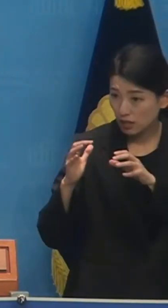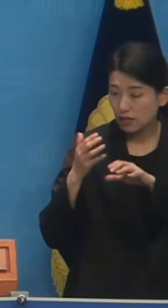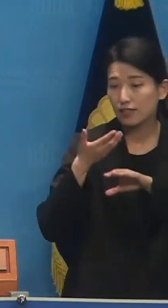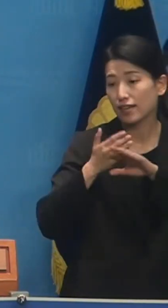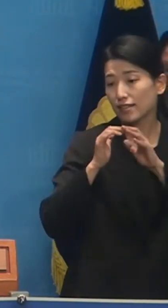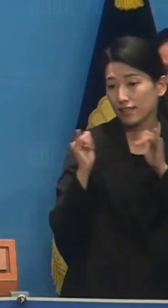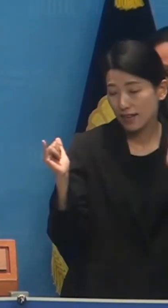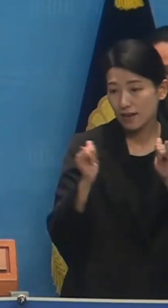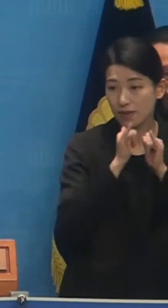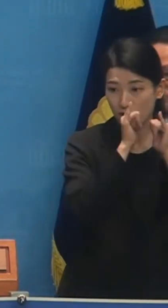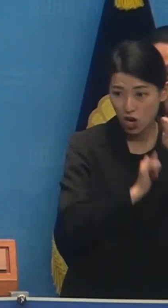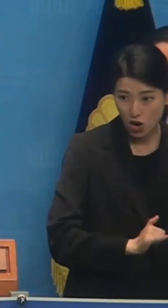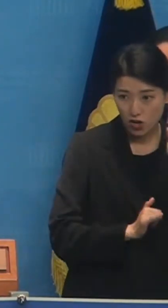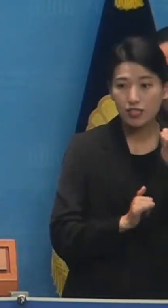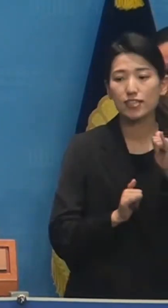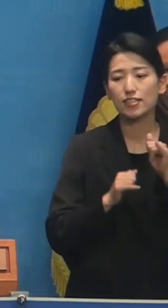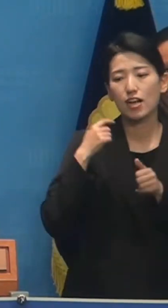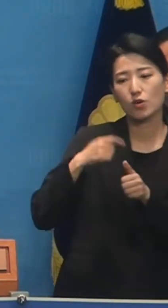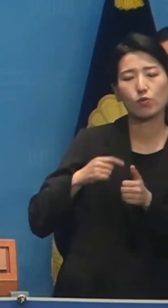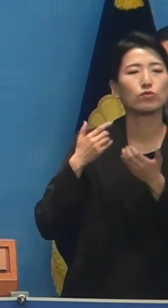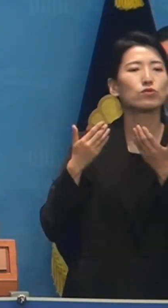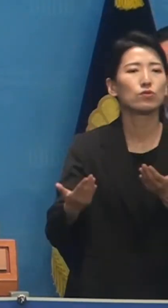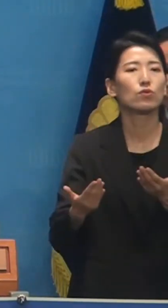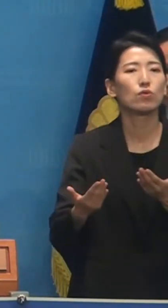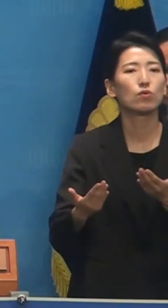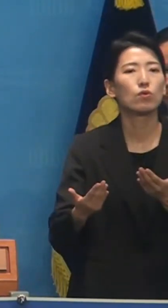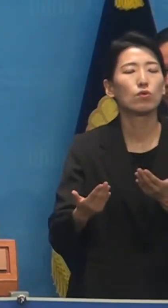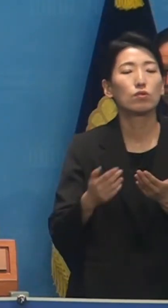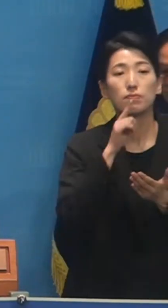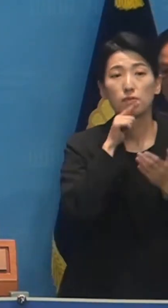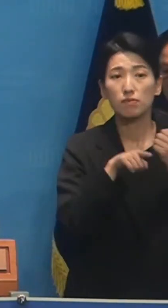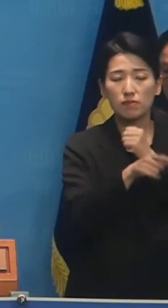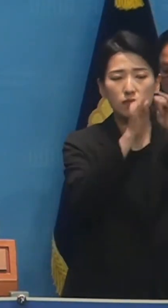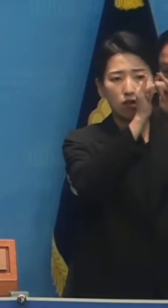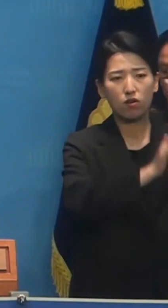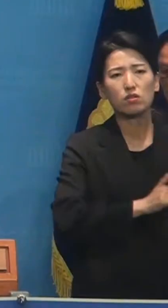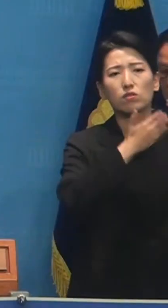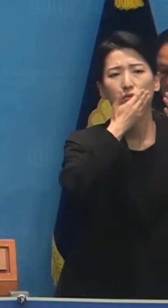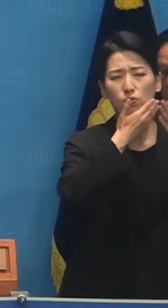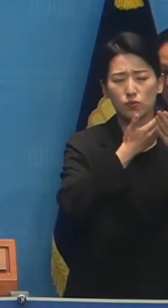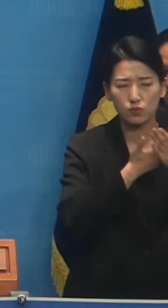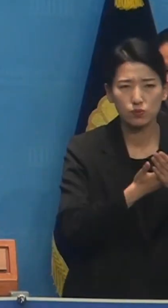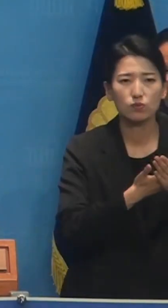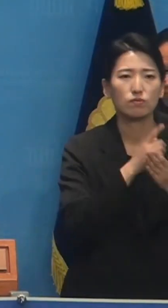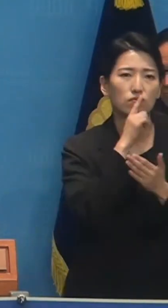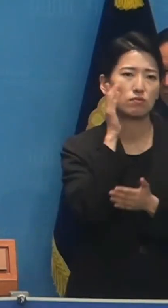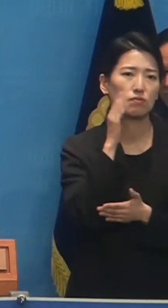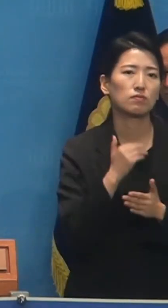읽게 할 것이다. 라고 하면서 역사의 중요성을 강조했다.